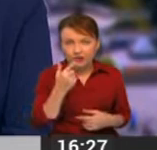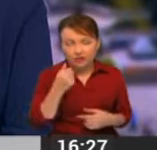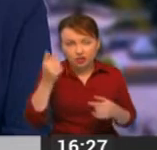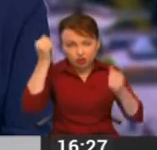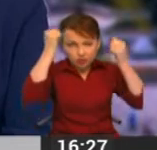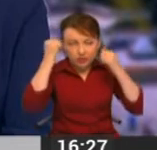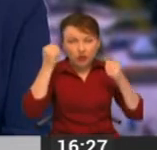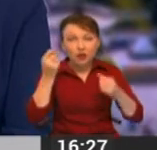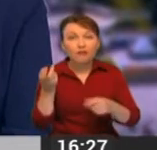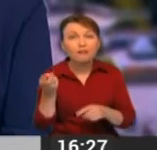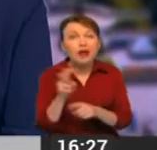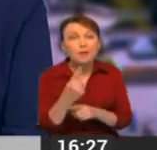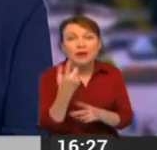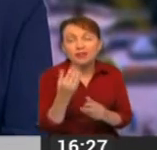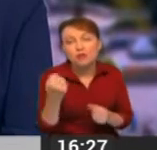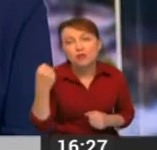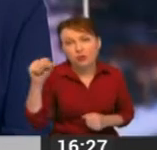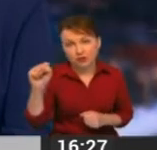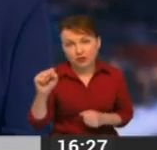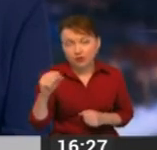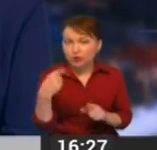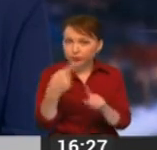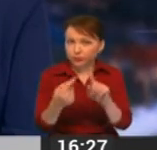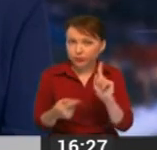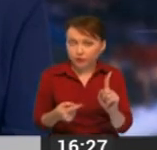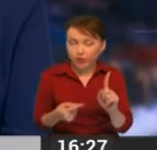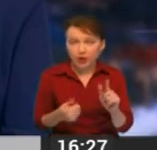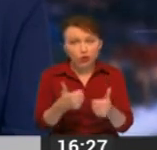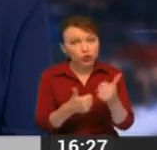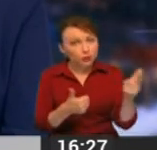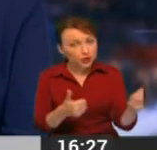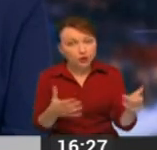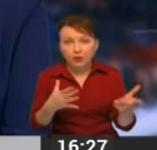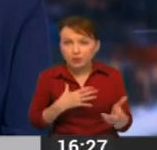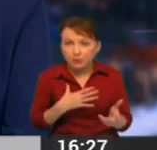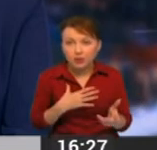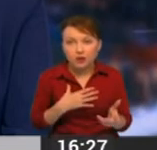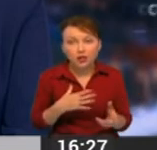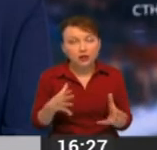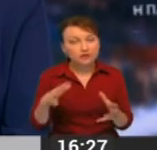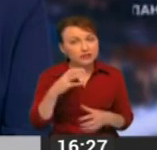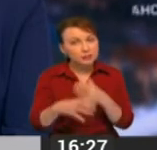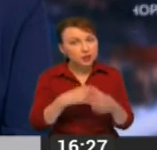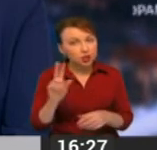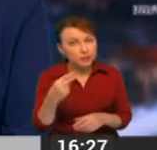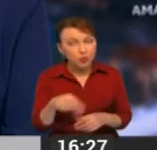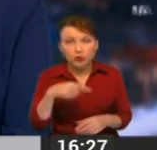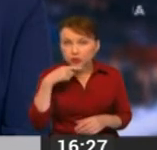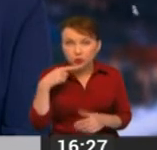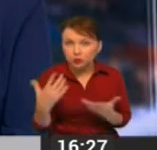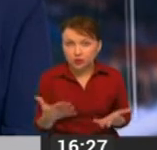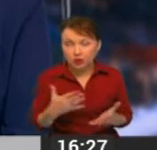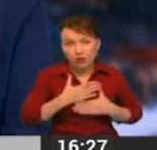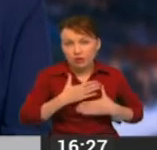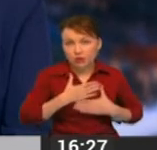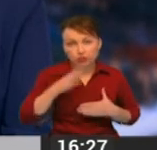первый же день, они победили. И, к слову сказать, соперниками были всемирные чемпионы из России. И наши